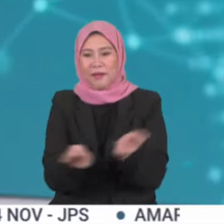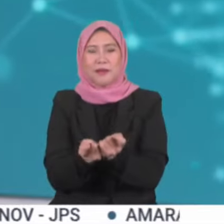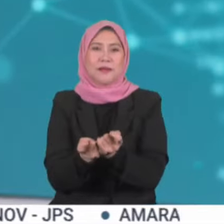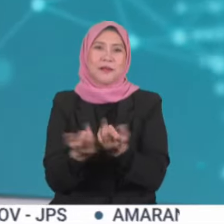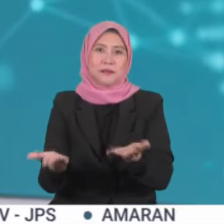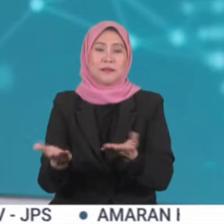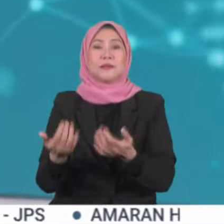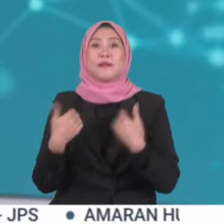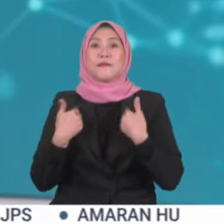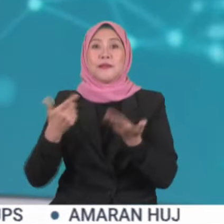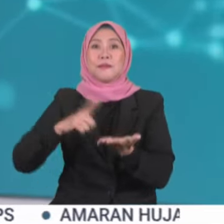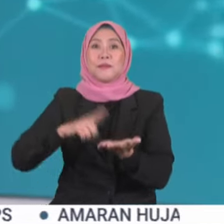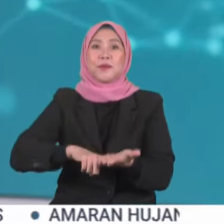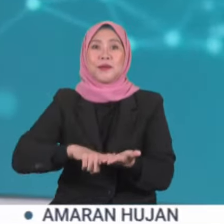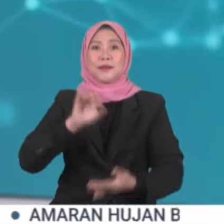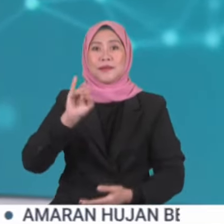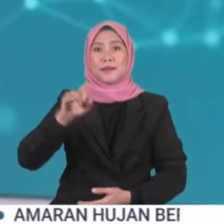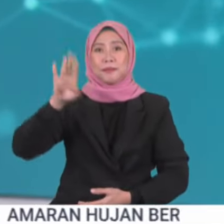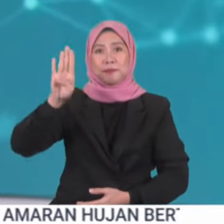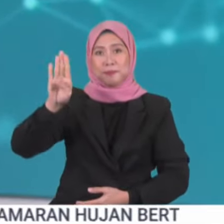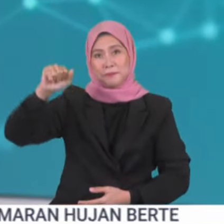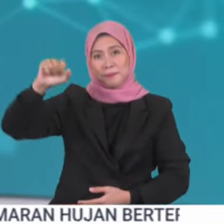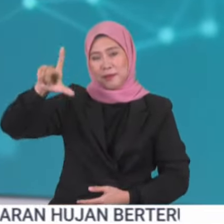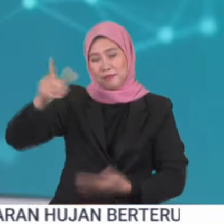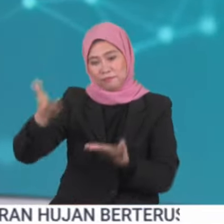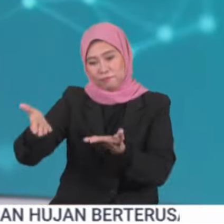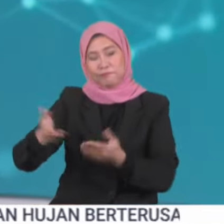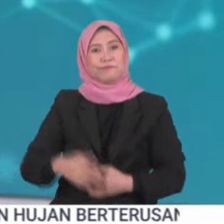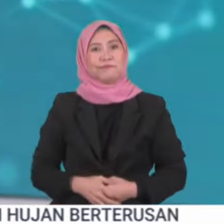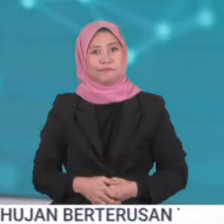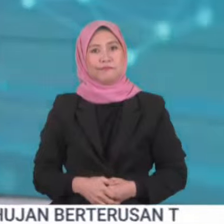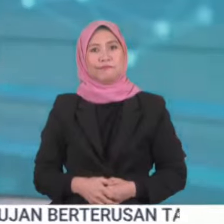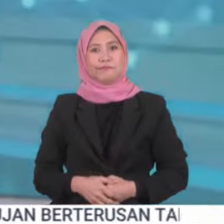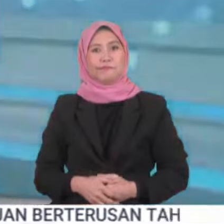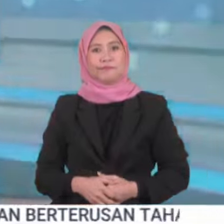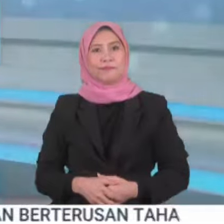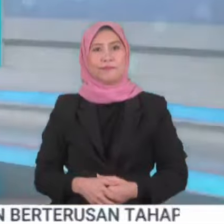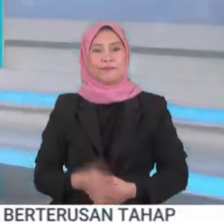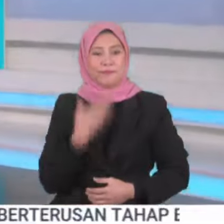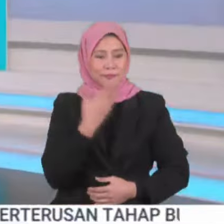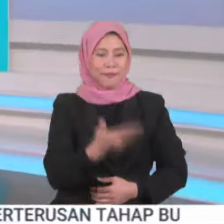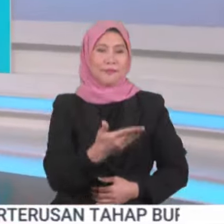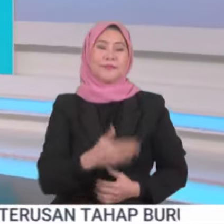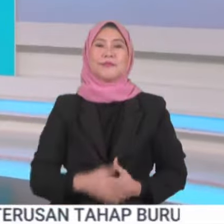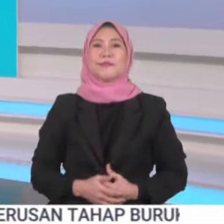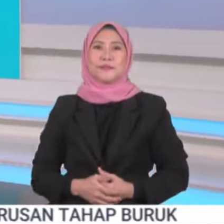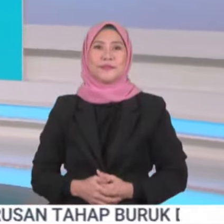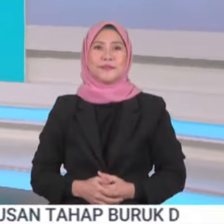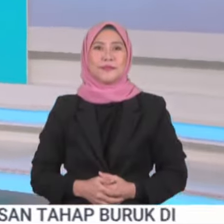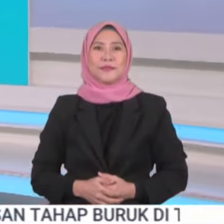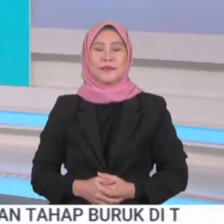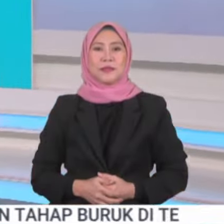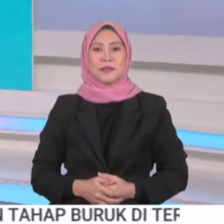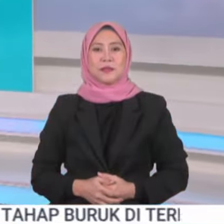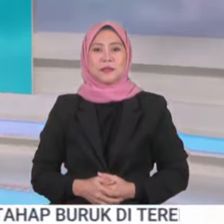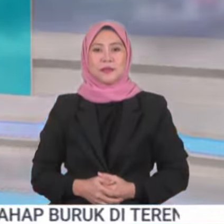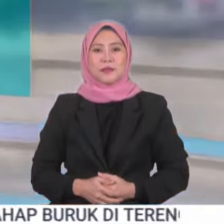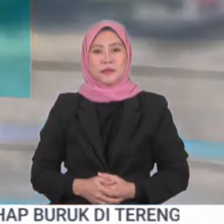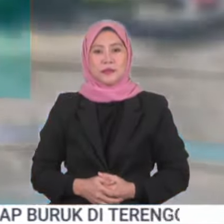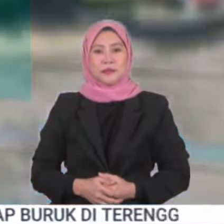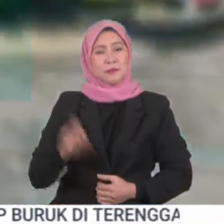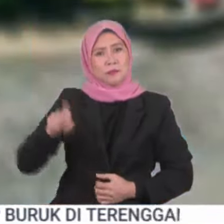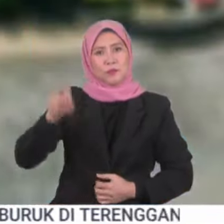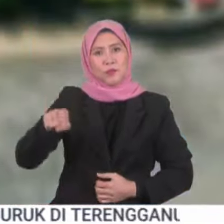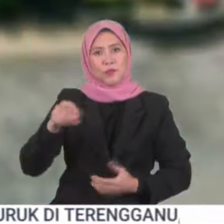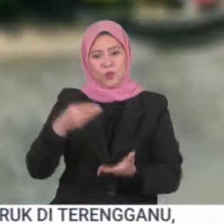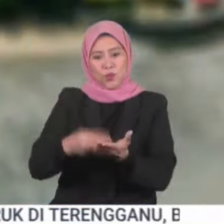Langsung bersama Ahmed Iqbal Arif Yaakob. Silakan Iqbal. Baik, terima kasih Zahira. Cetusan ide itu hanya